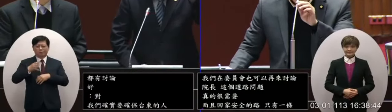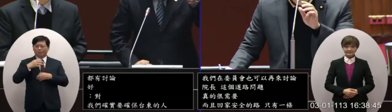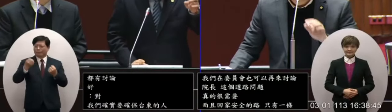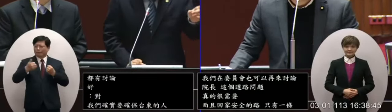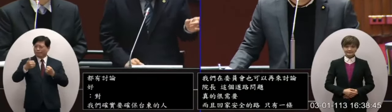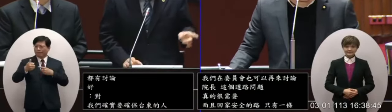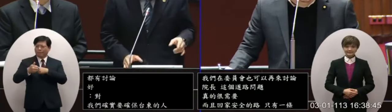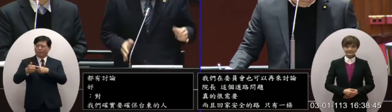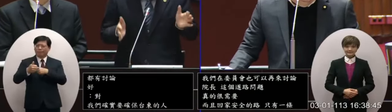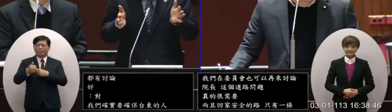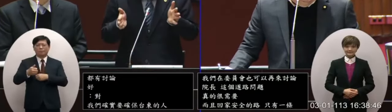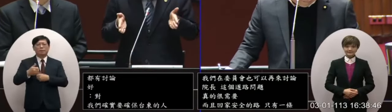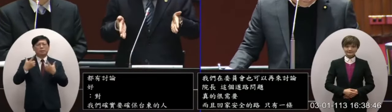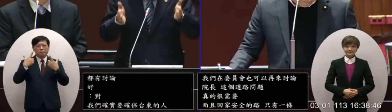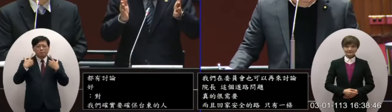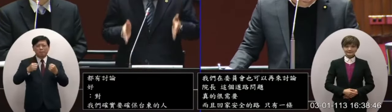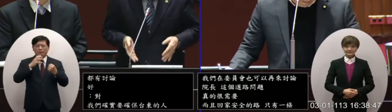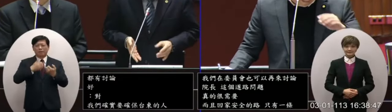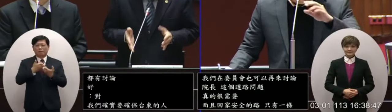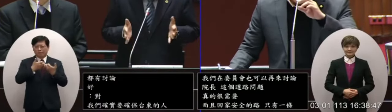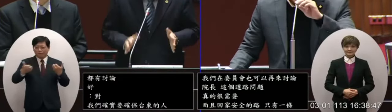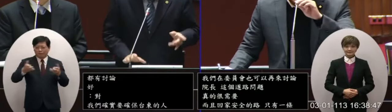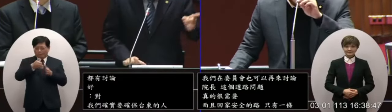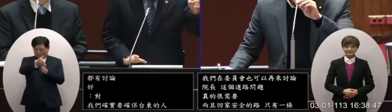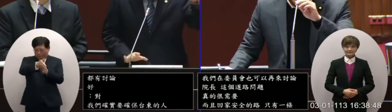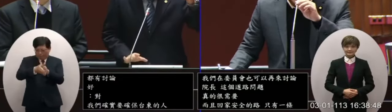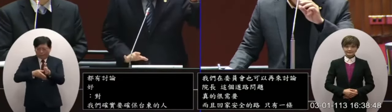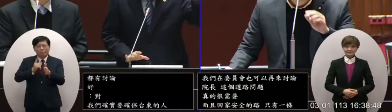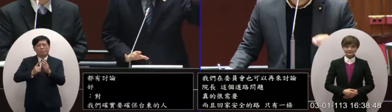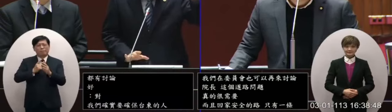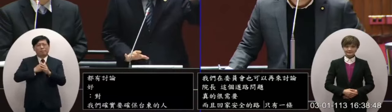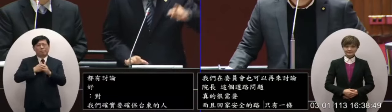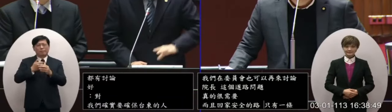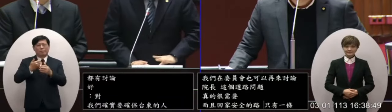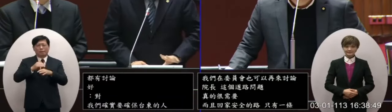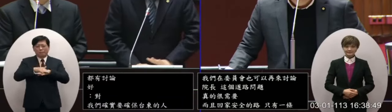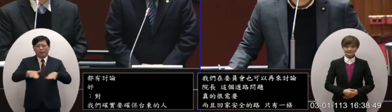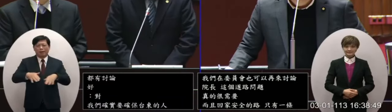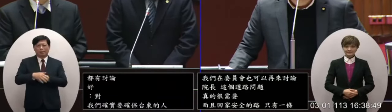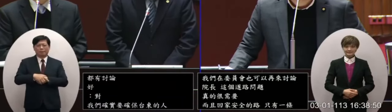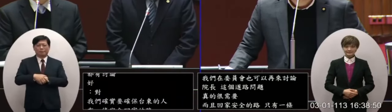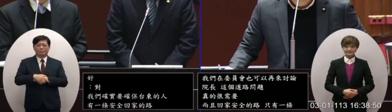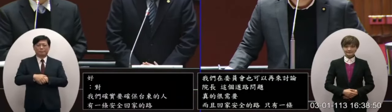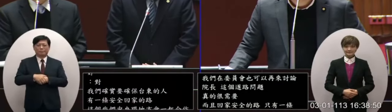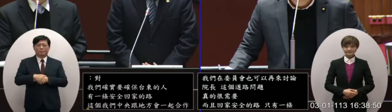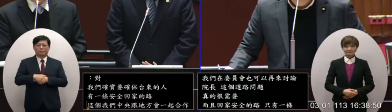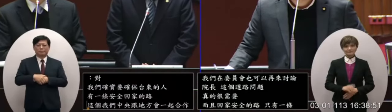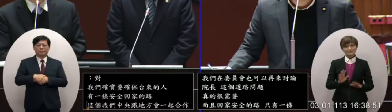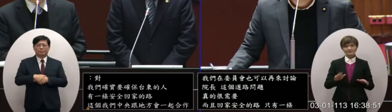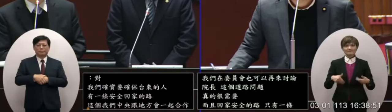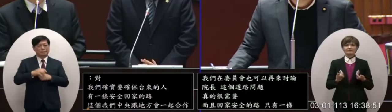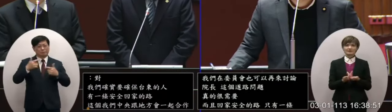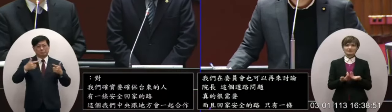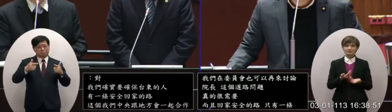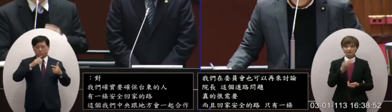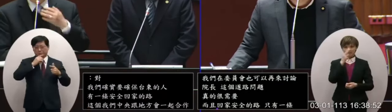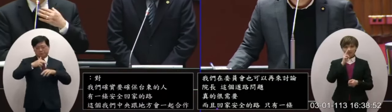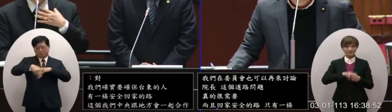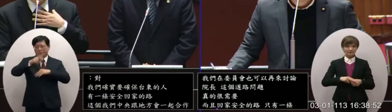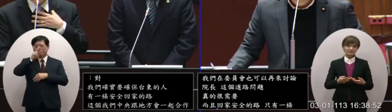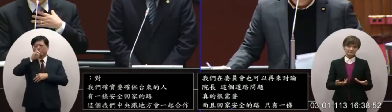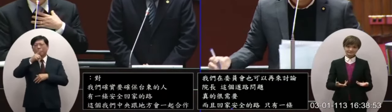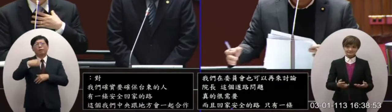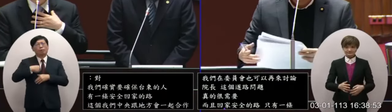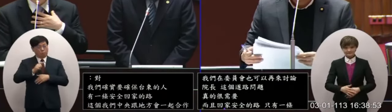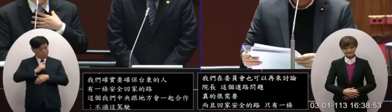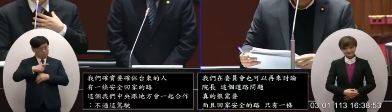是，我觉得他的行为，他本来是要把它分隔，让它比较安全呐、啊，我是觉得这个 这张好像不是设计错误了，我只